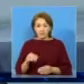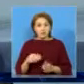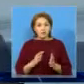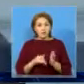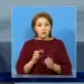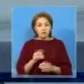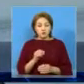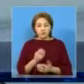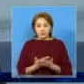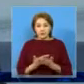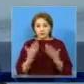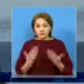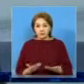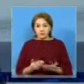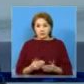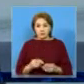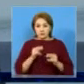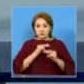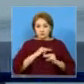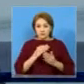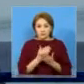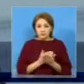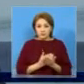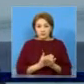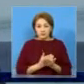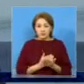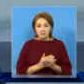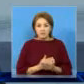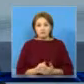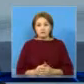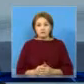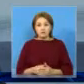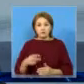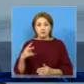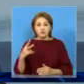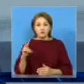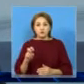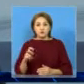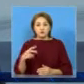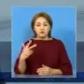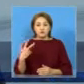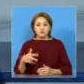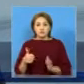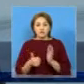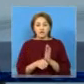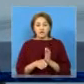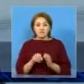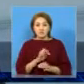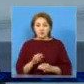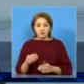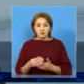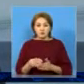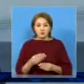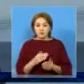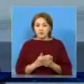жоба және жұмыспен қамту жол картасы бағдарламасы бойынша 236,6 миллион теңгеге бір жоба іске